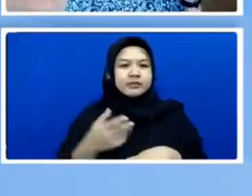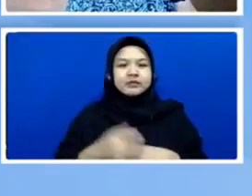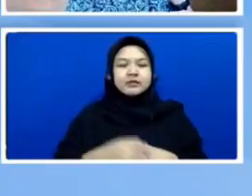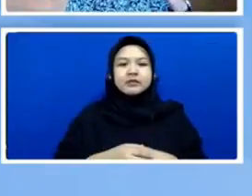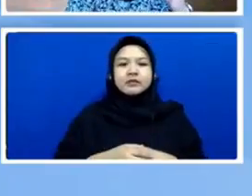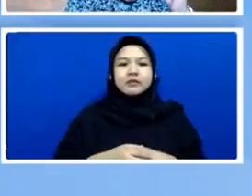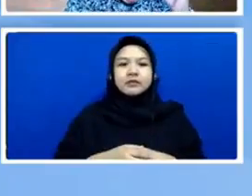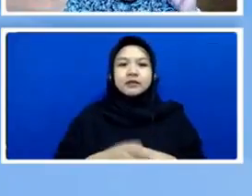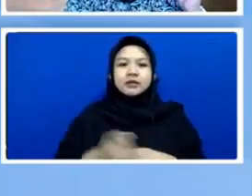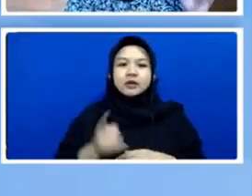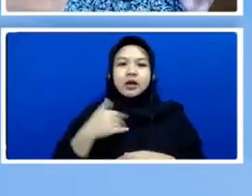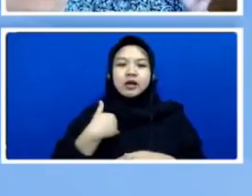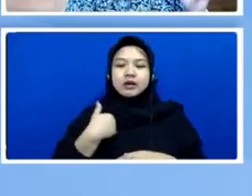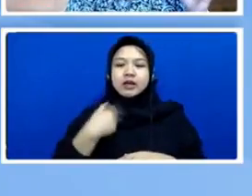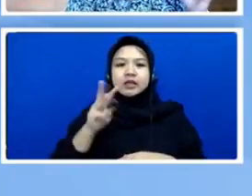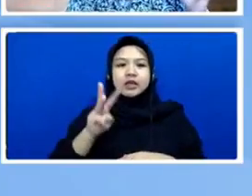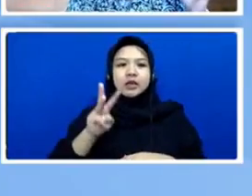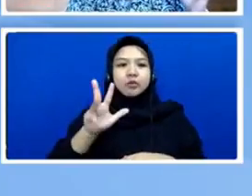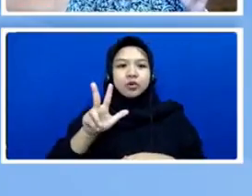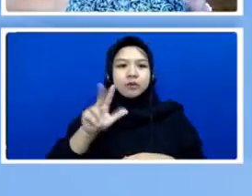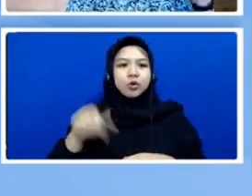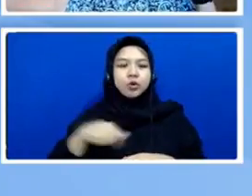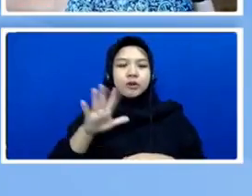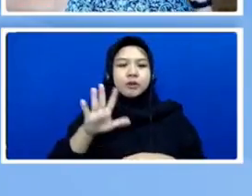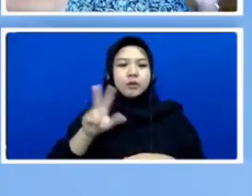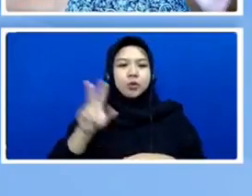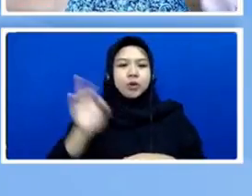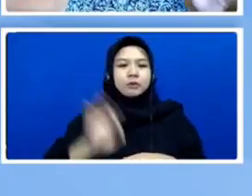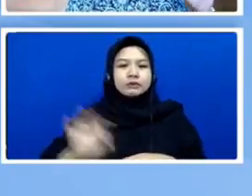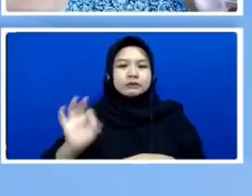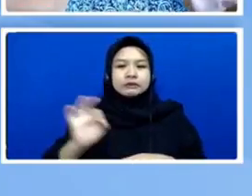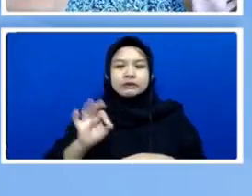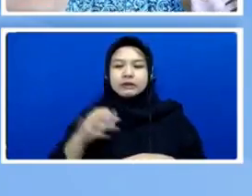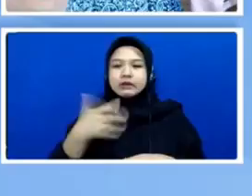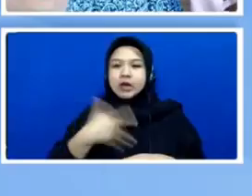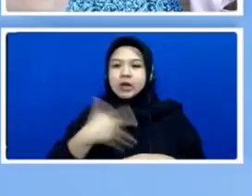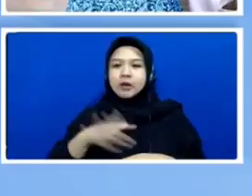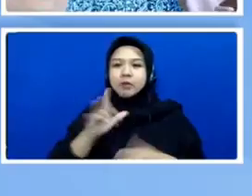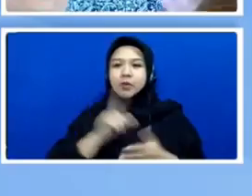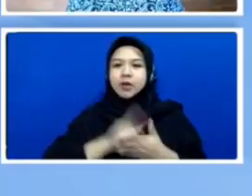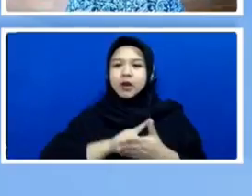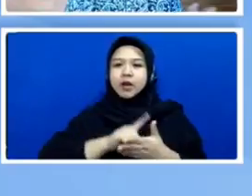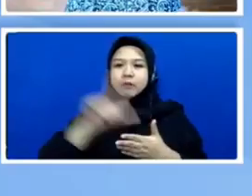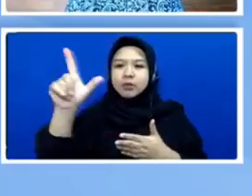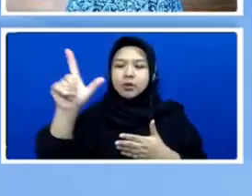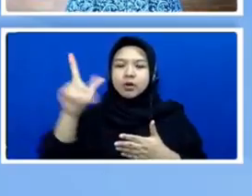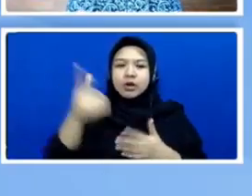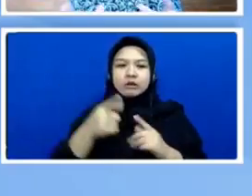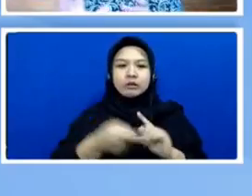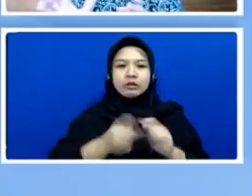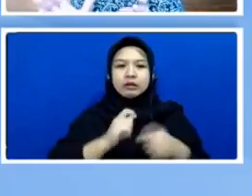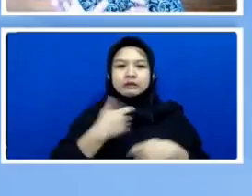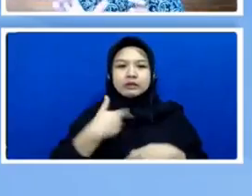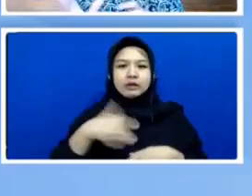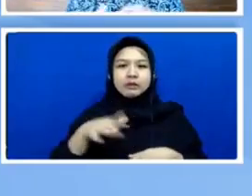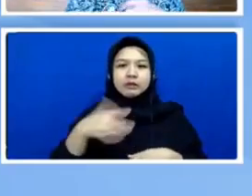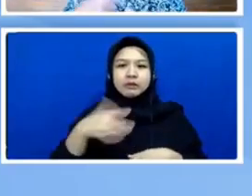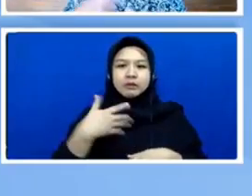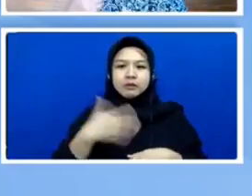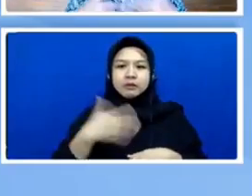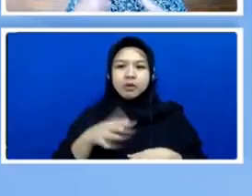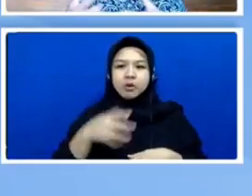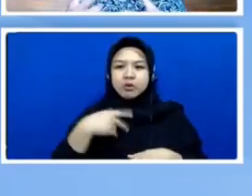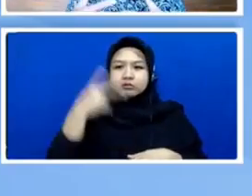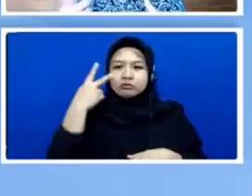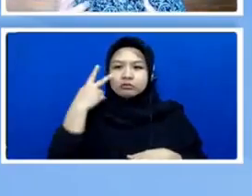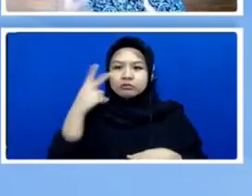ada sekitar 38,52% itu tidak akan melapor dan menghindari tes. Nah, ini menarik untuk melihat bagaimana social responsibility itu